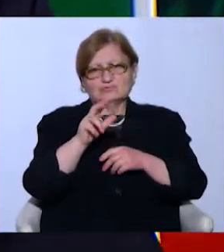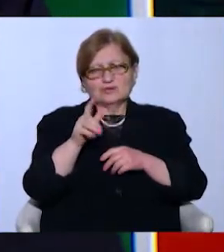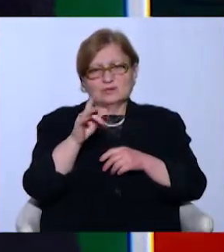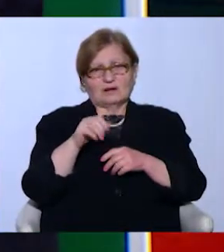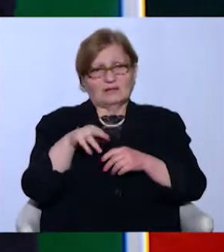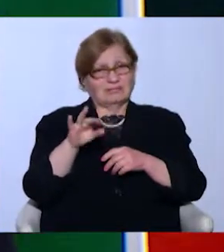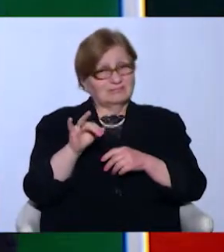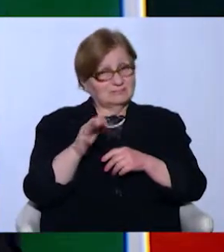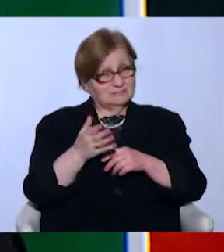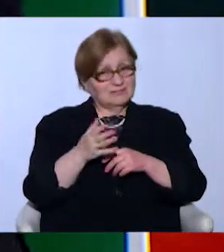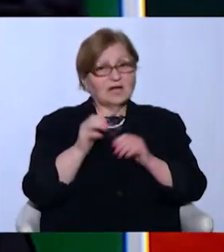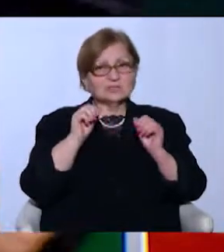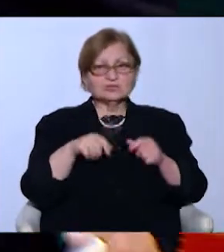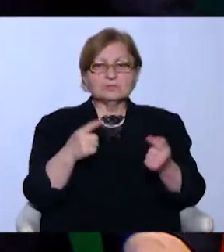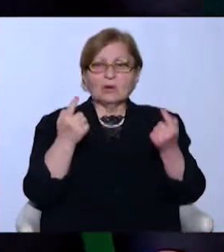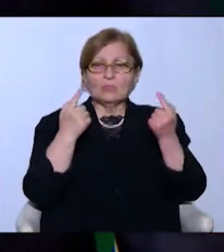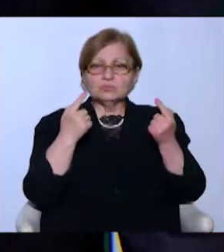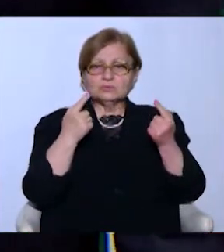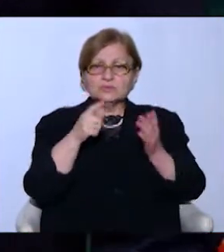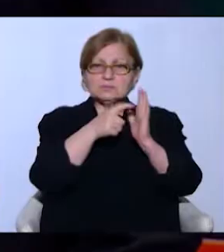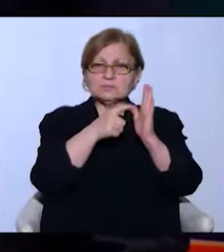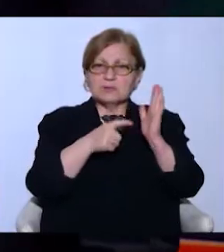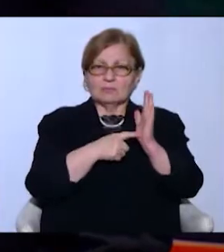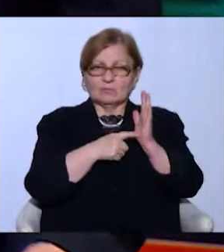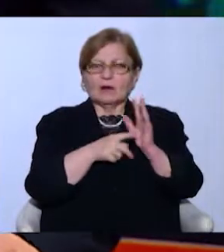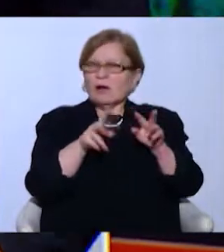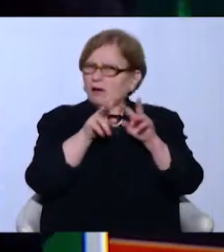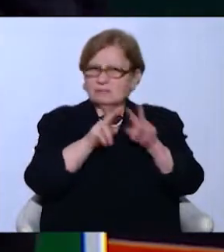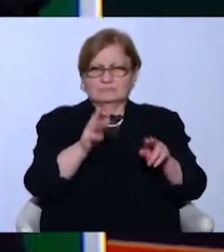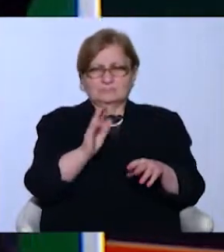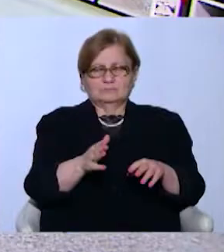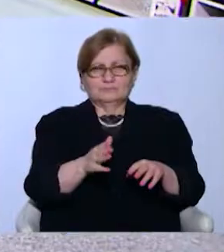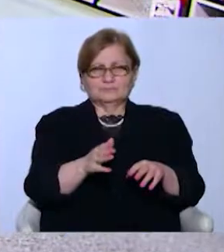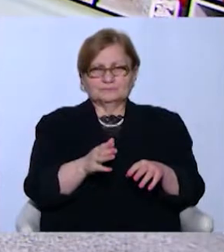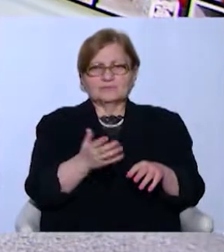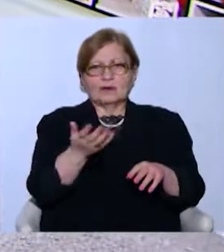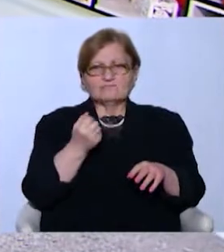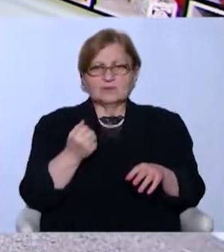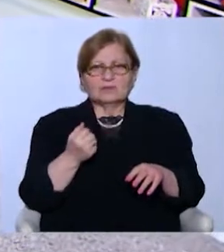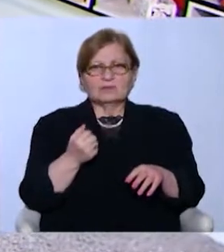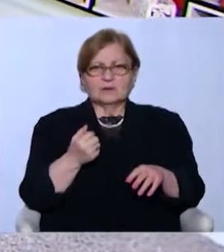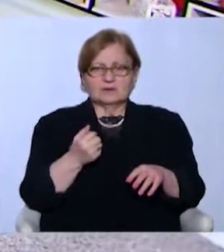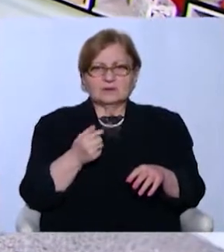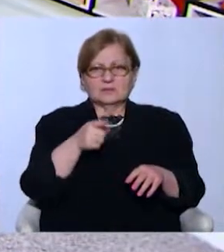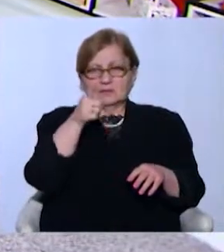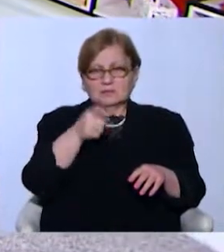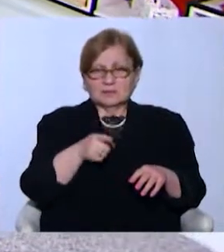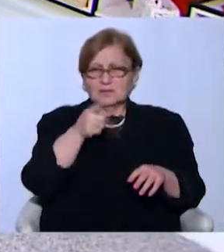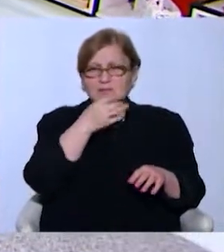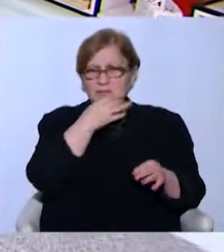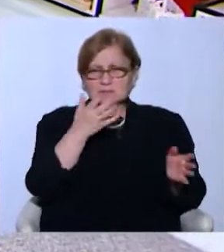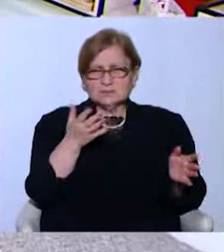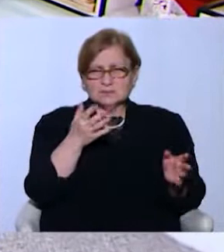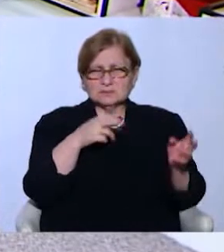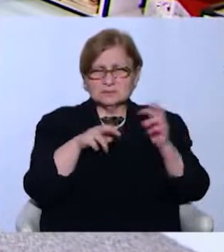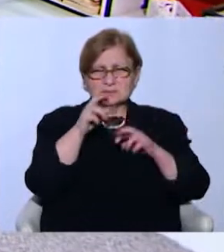გამყოფი, საერთო უდიდესი გამყოფი შემთხვევაში ვიქცევი ასეთნაირად. ვიღებ რომელი რიცხვიც გინდა, ანუ